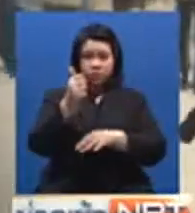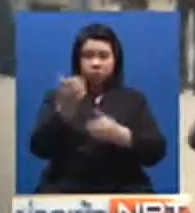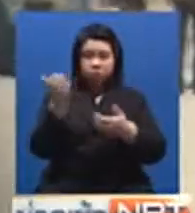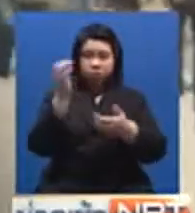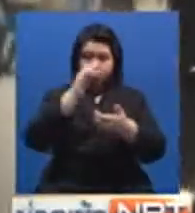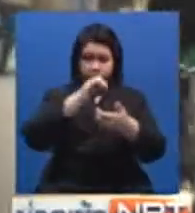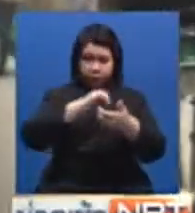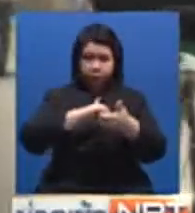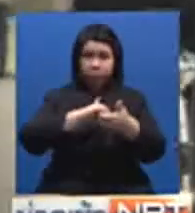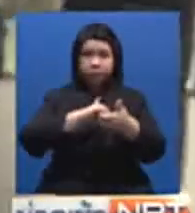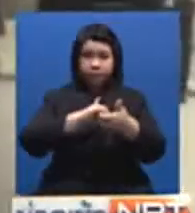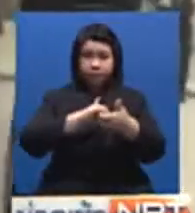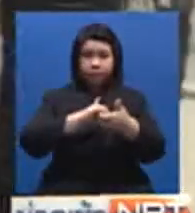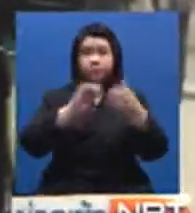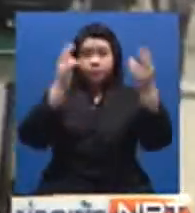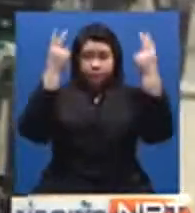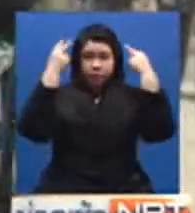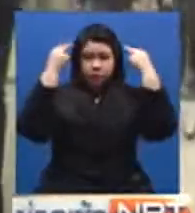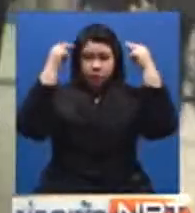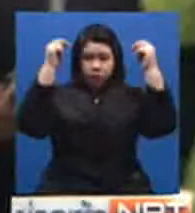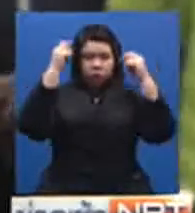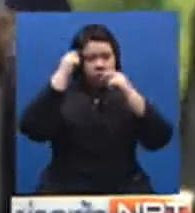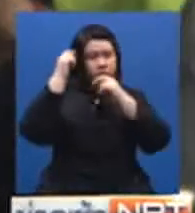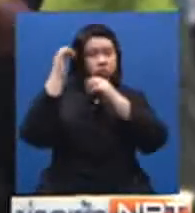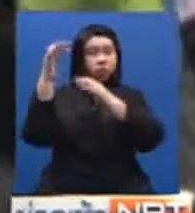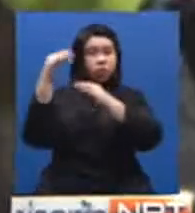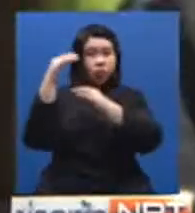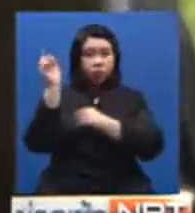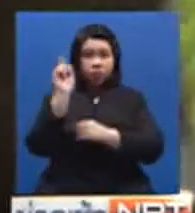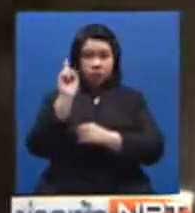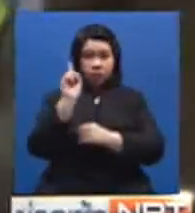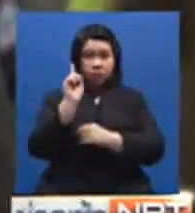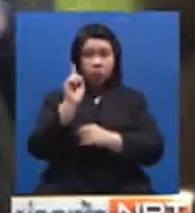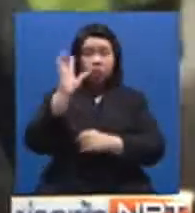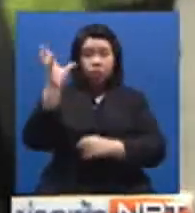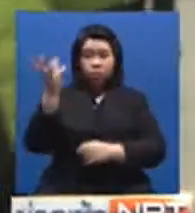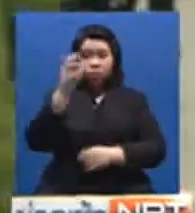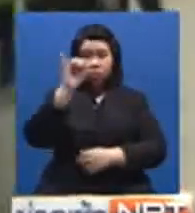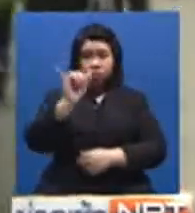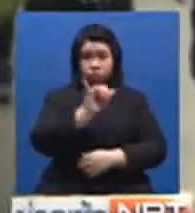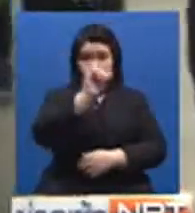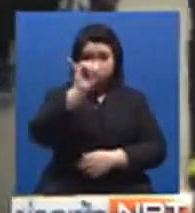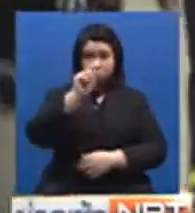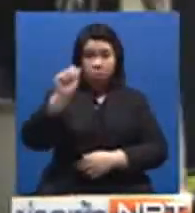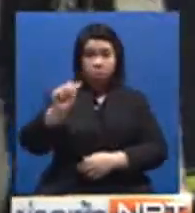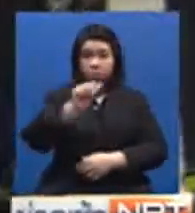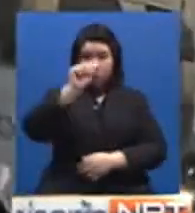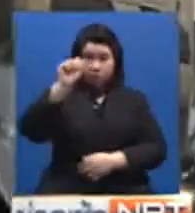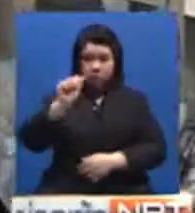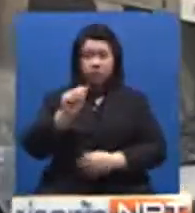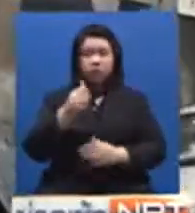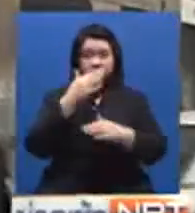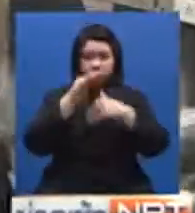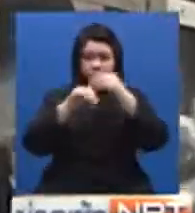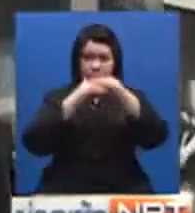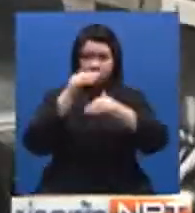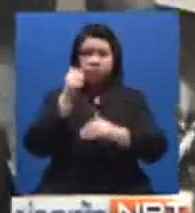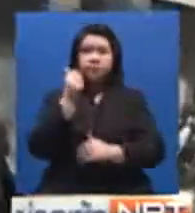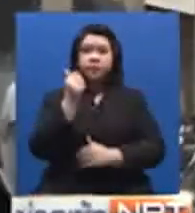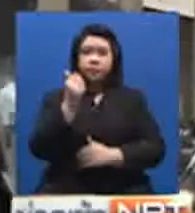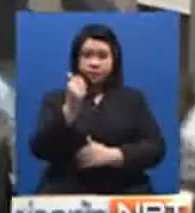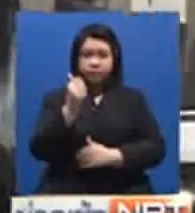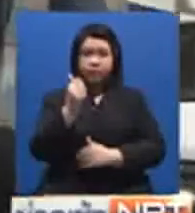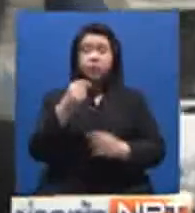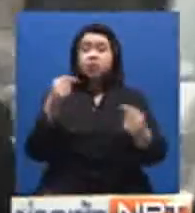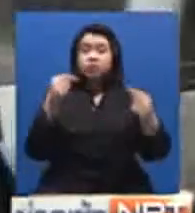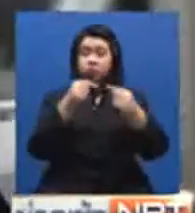างประเทศนายกรัฐมนตรีเองคาดหวังค่ะว่าความร่วมมือระหว่างยุโรปและอาเซียนจะพัฒนาขึ้นในระยะต่อไปทางด้าน